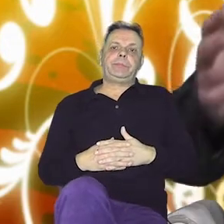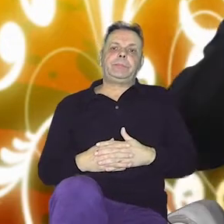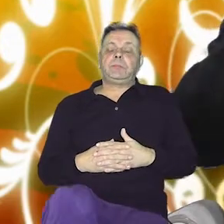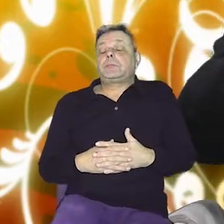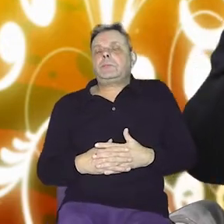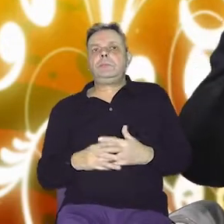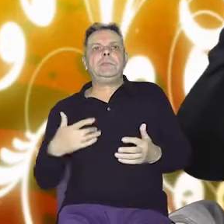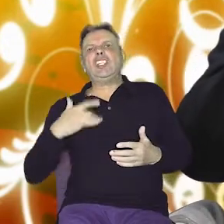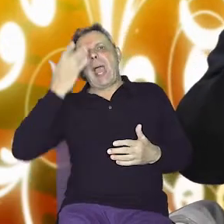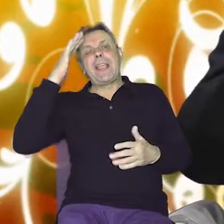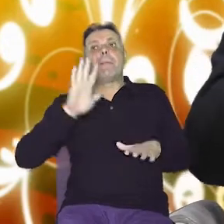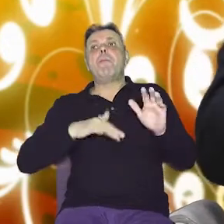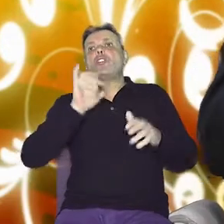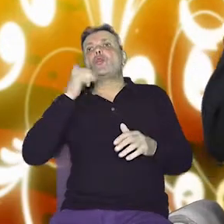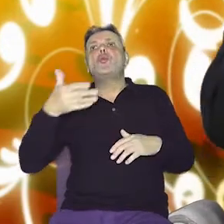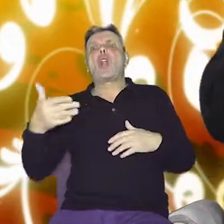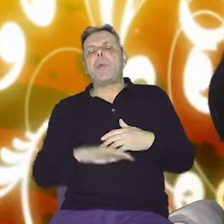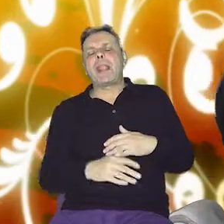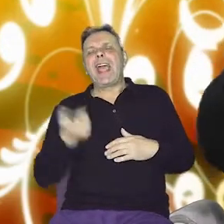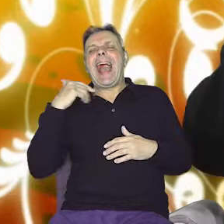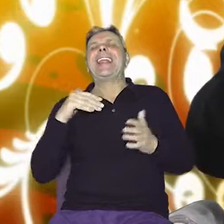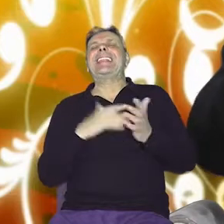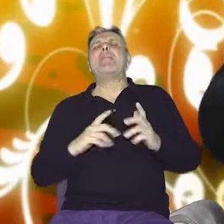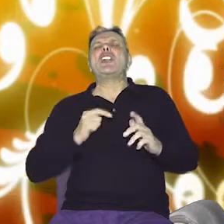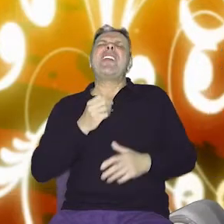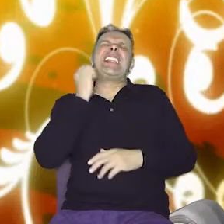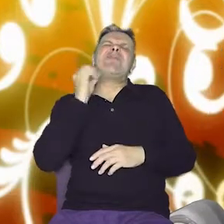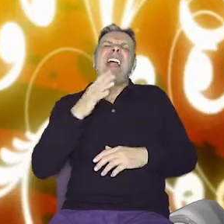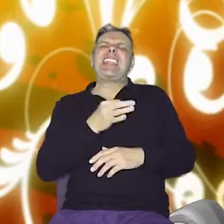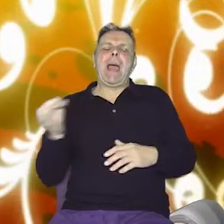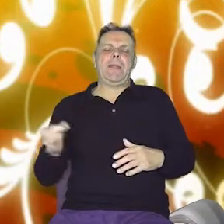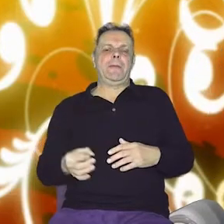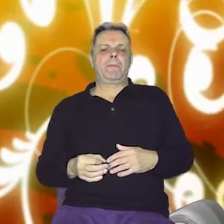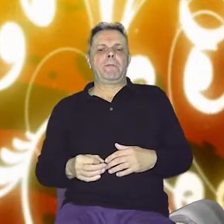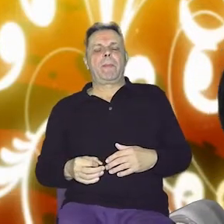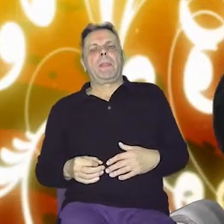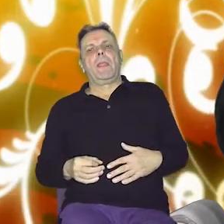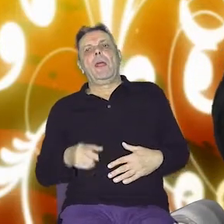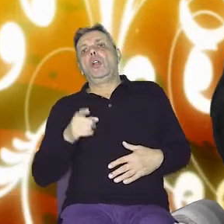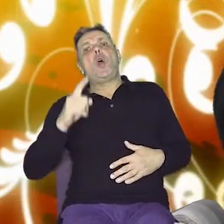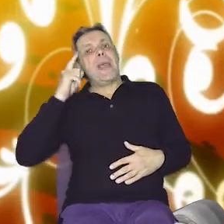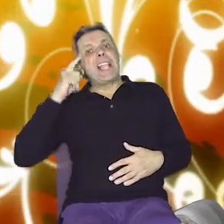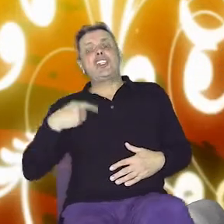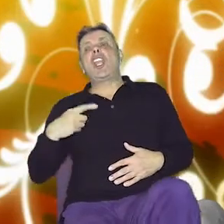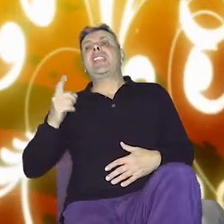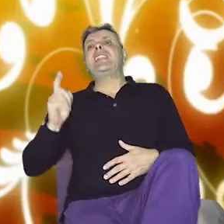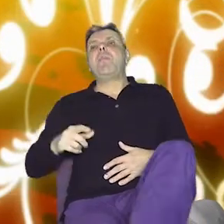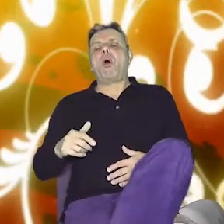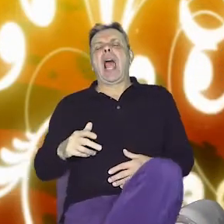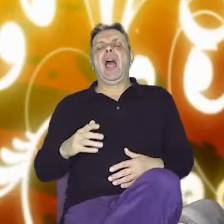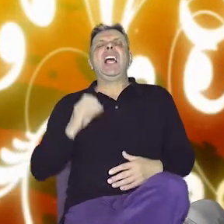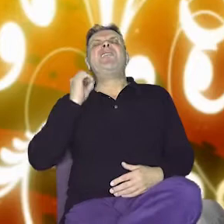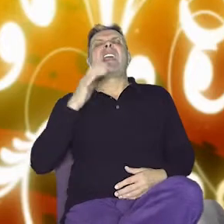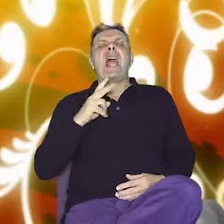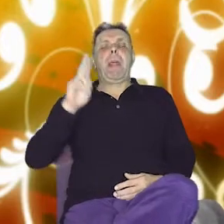možda ću umrijeti sutra, možda sutra poginem, treba živjeti svaki dan. Treba, ali to ne znači da se moram opijati